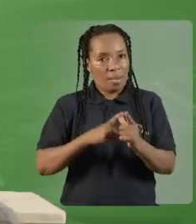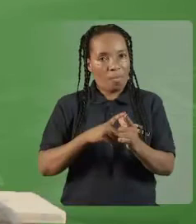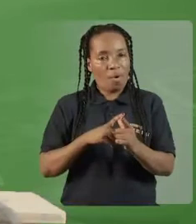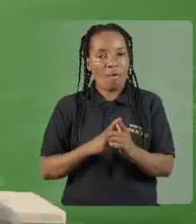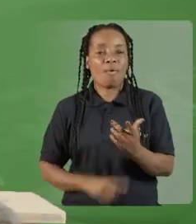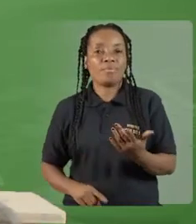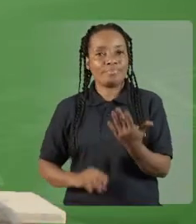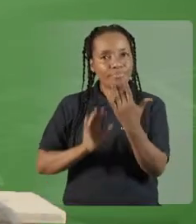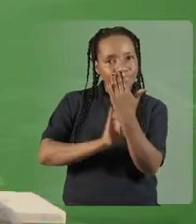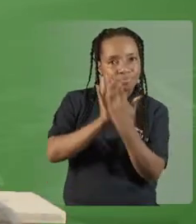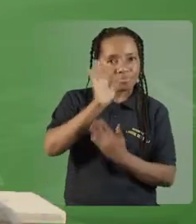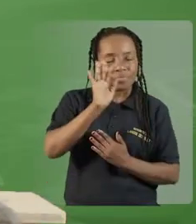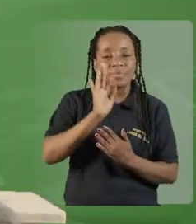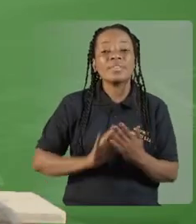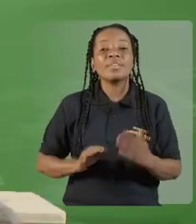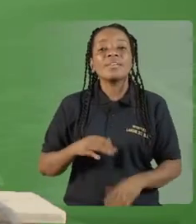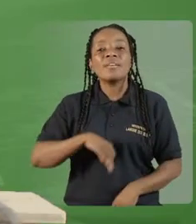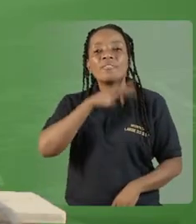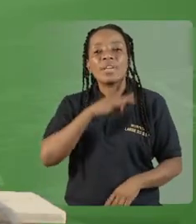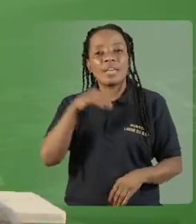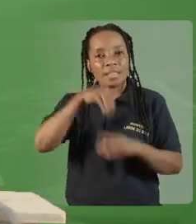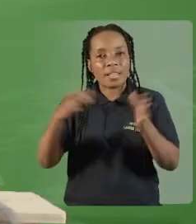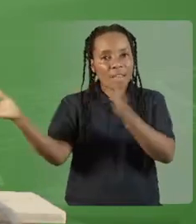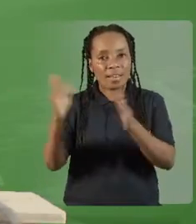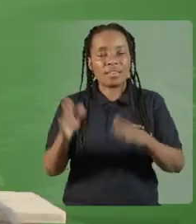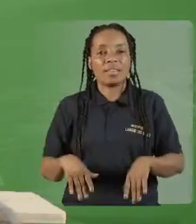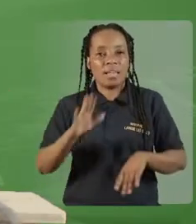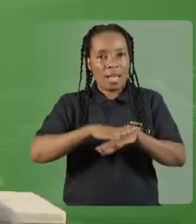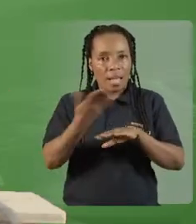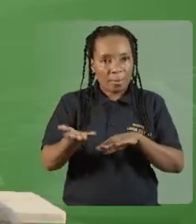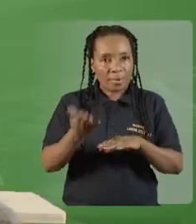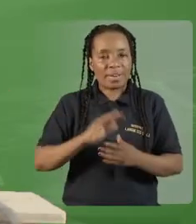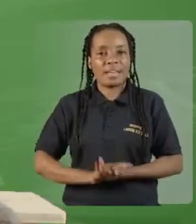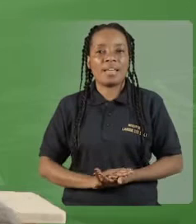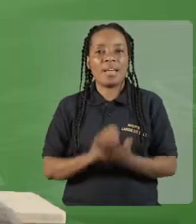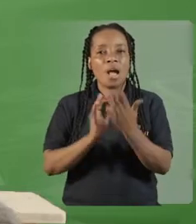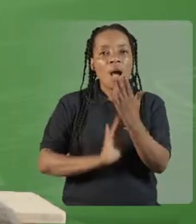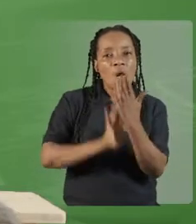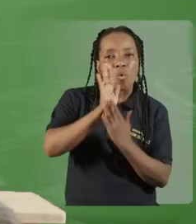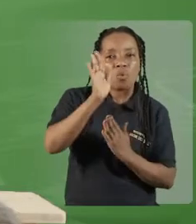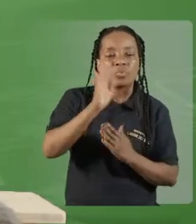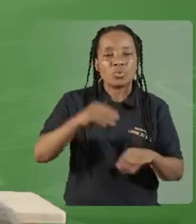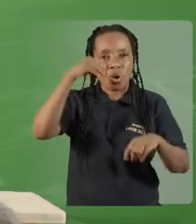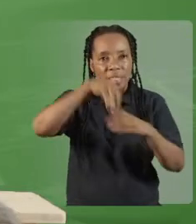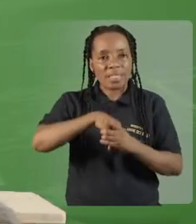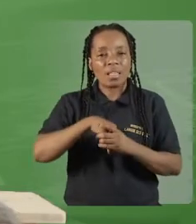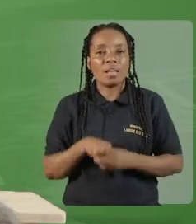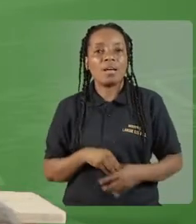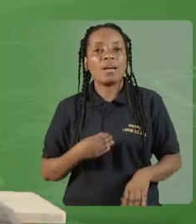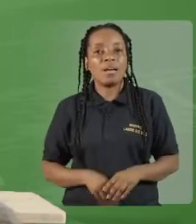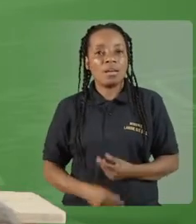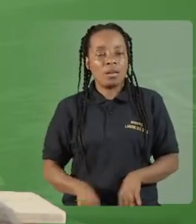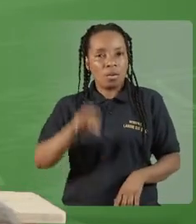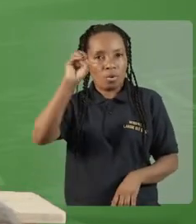du fer dans l'air. Ensuite, nous allons réaliser la combustion du fer dans le